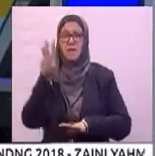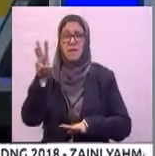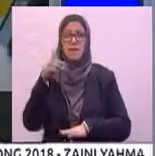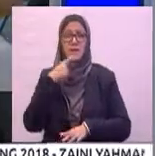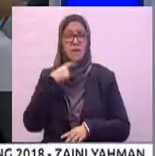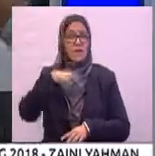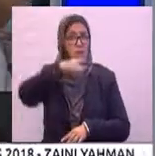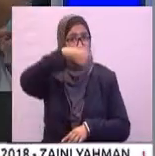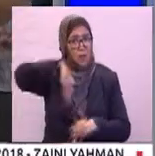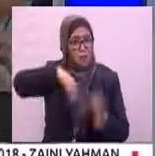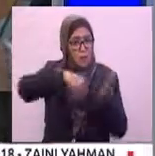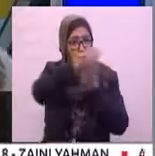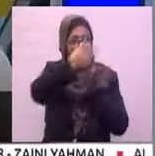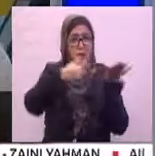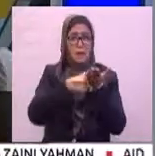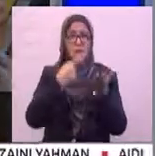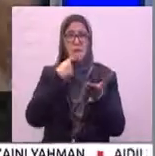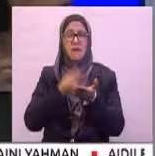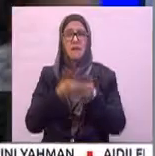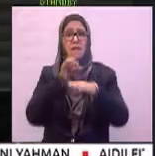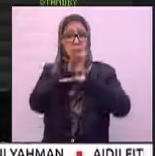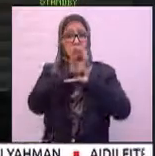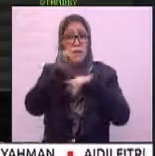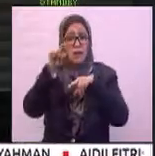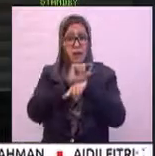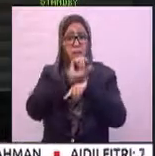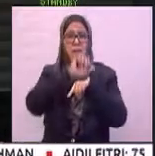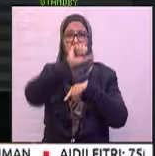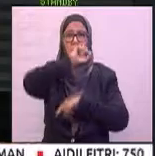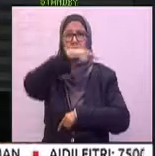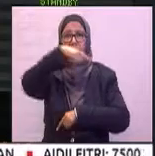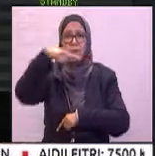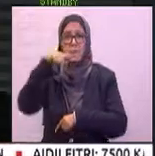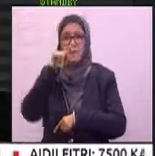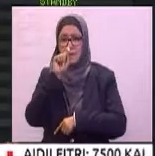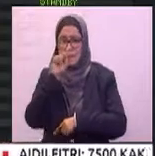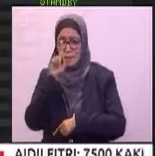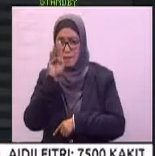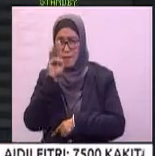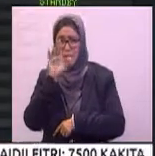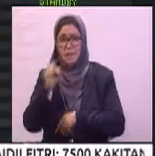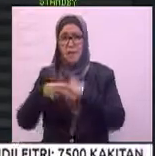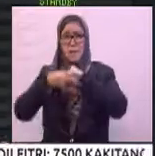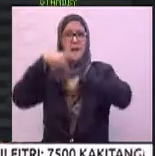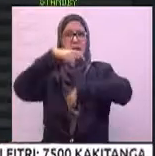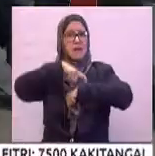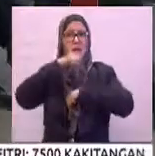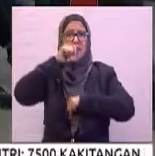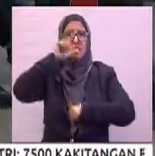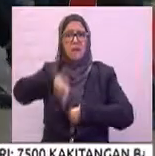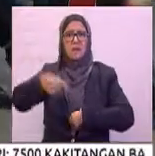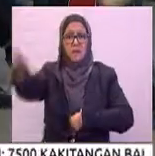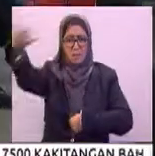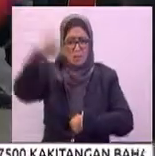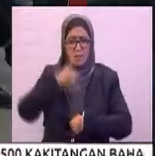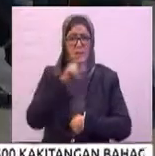aplikasi mudah alih TBS yang menjimatkan masa, memandangkan penumpang tidak perlu datang ke kaunter terminal.